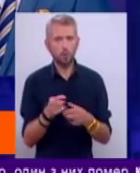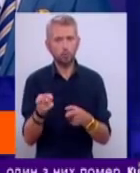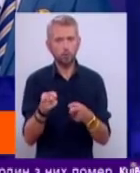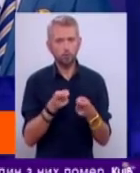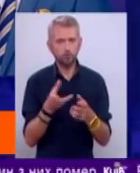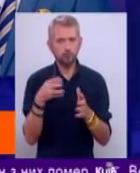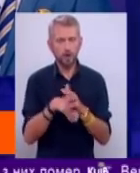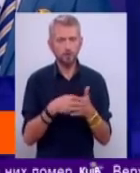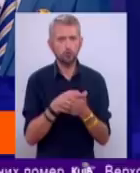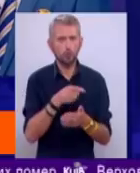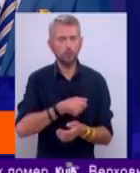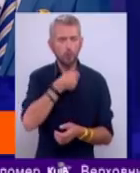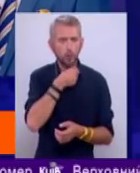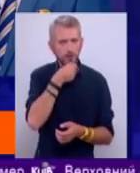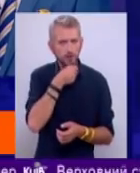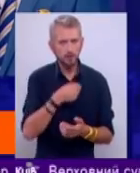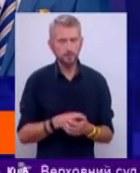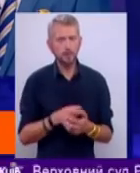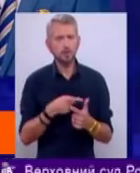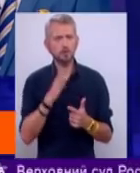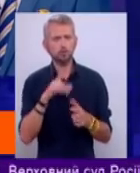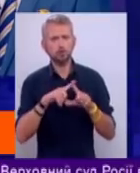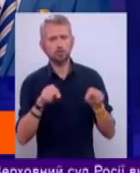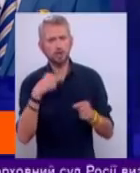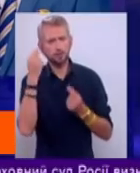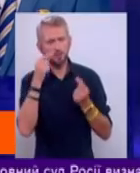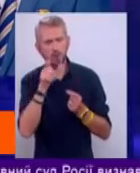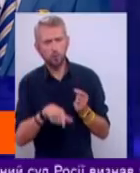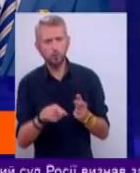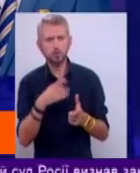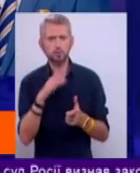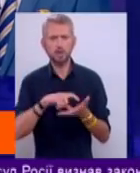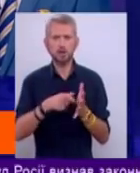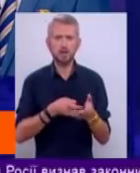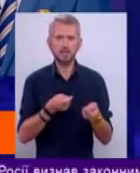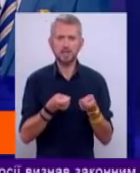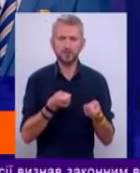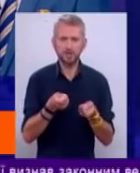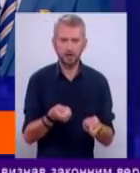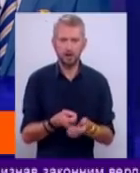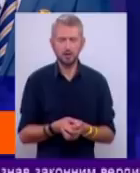до цього дорослих. Чи то буде шкільний психолог, чи то буде класний керівник.